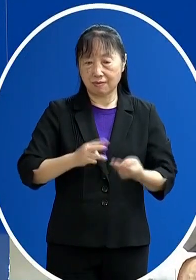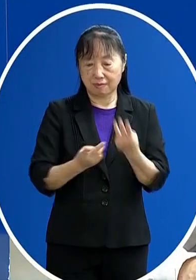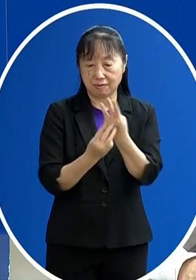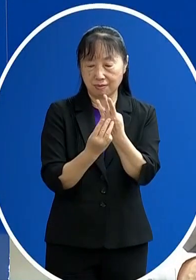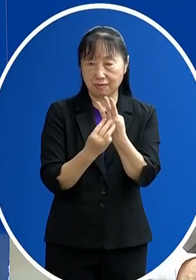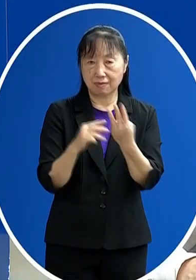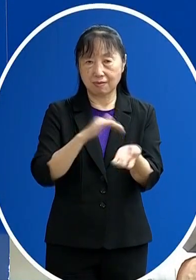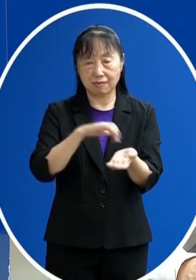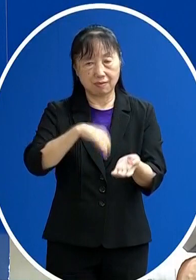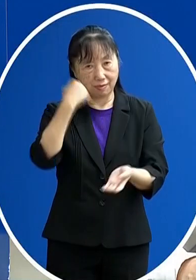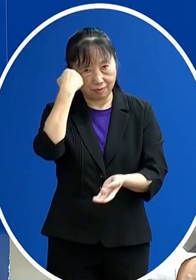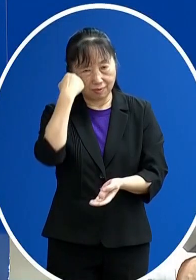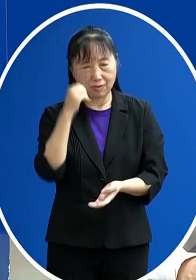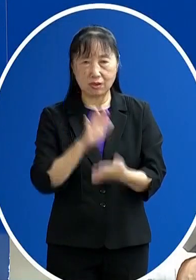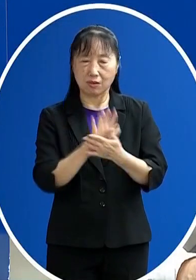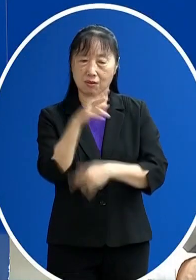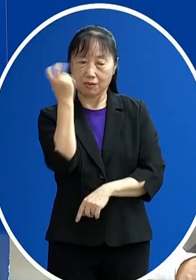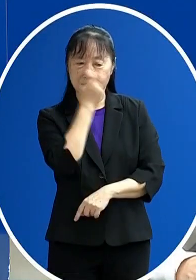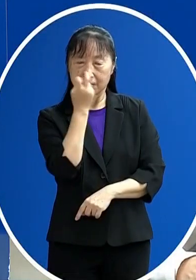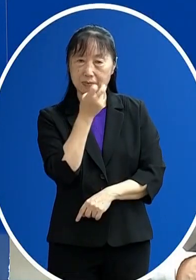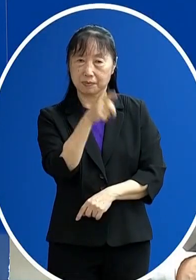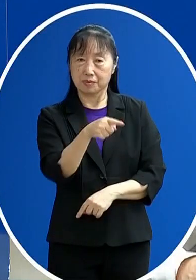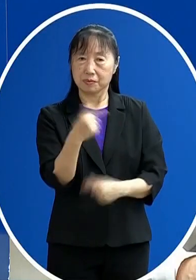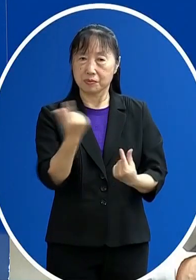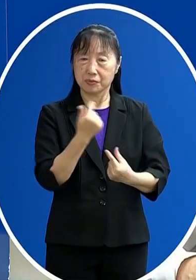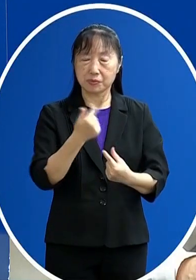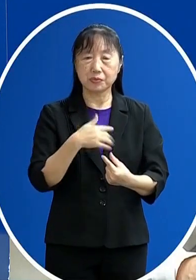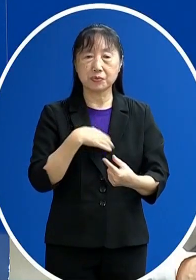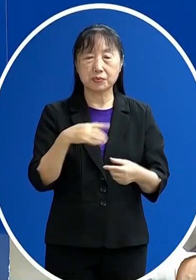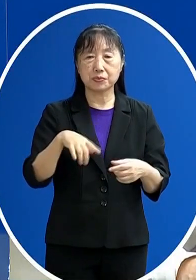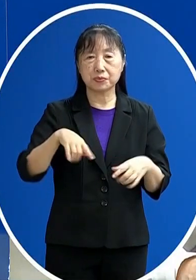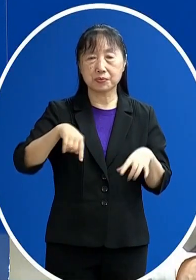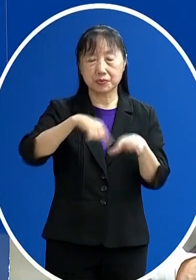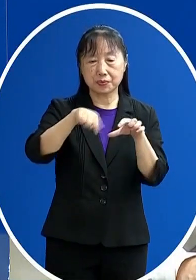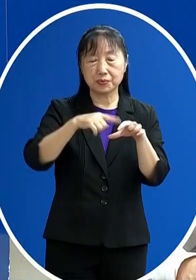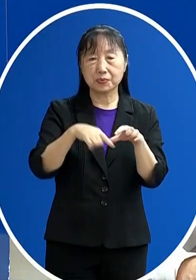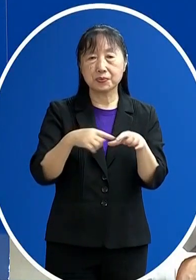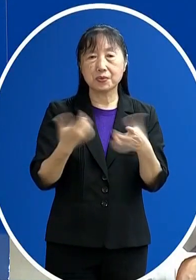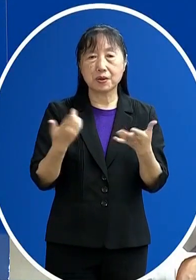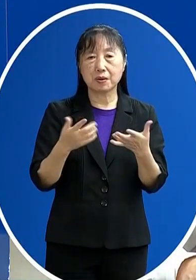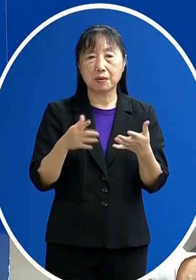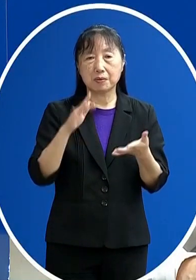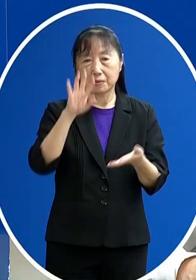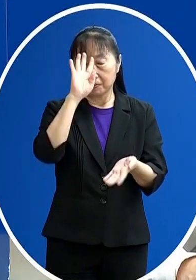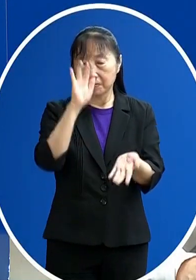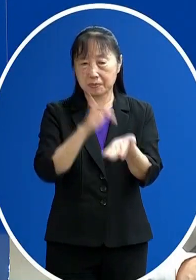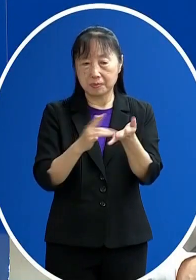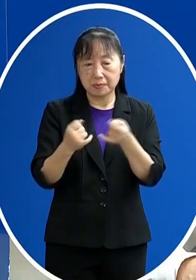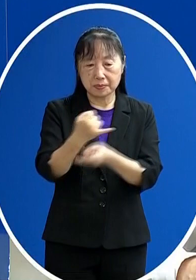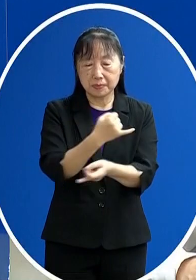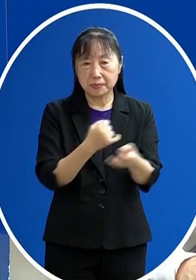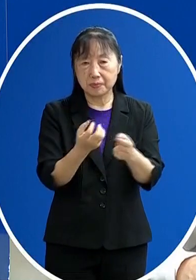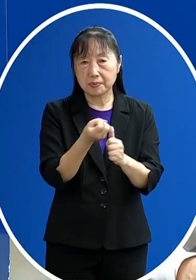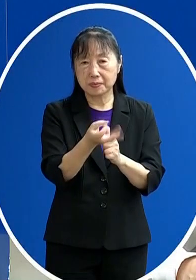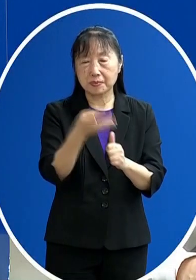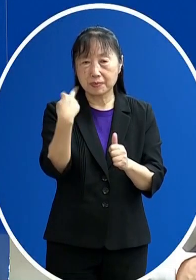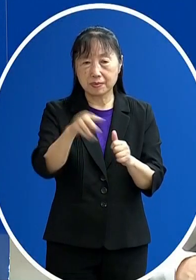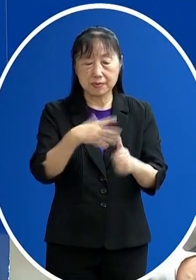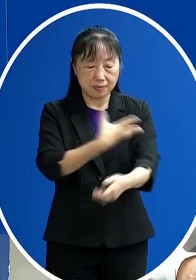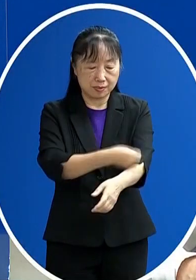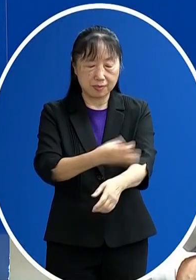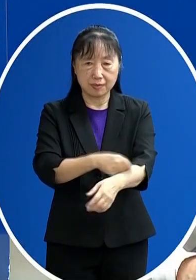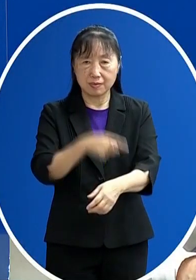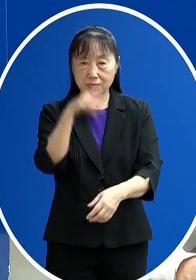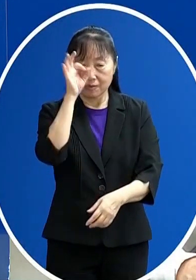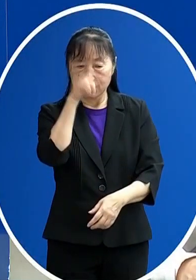之后有检查发现说有轮状病毒感染，他的抗原阳性，不过另外也有抽血发现说他的发炎指数